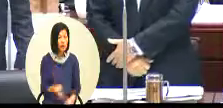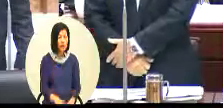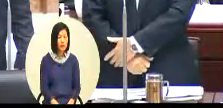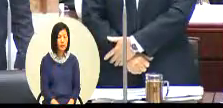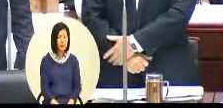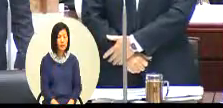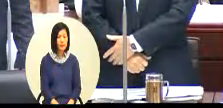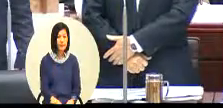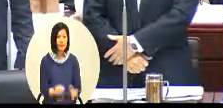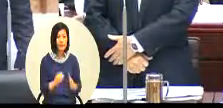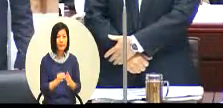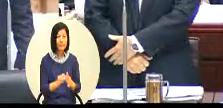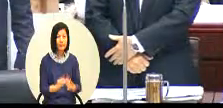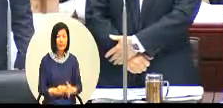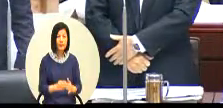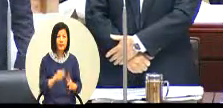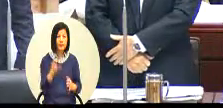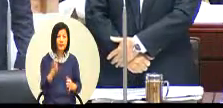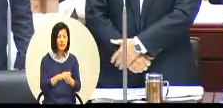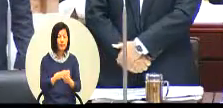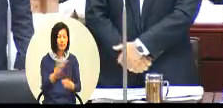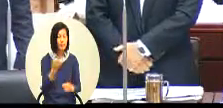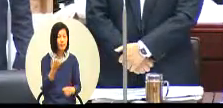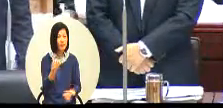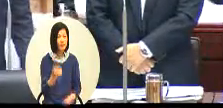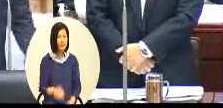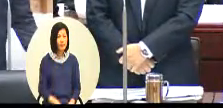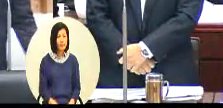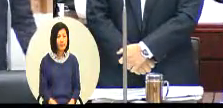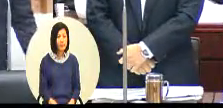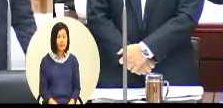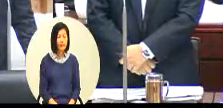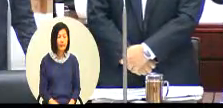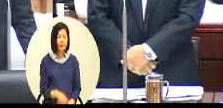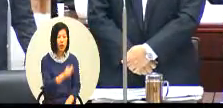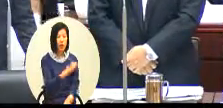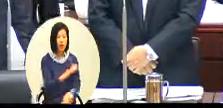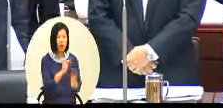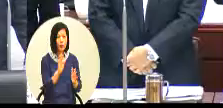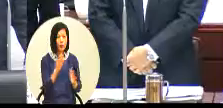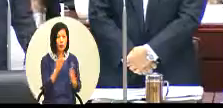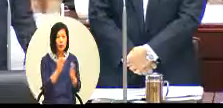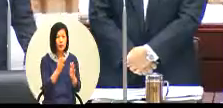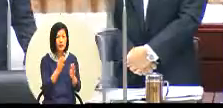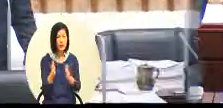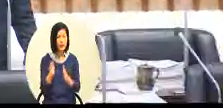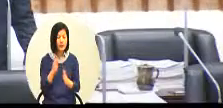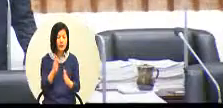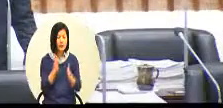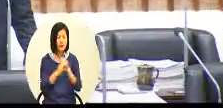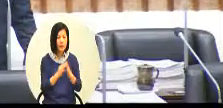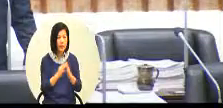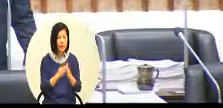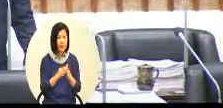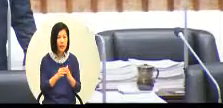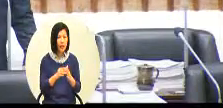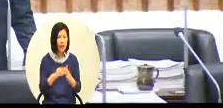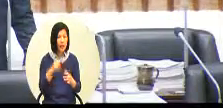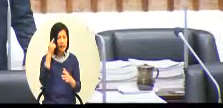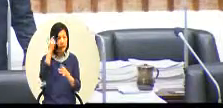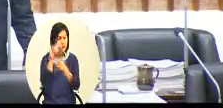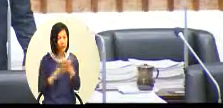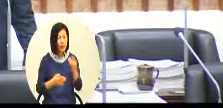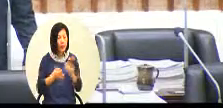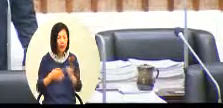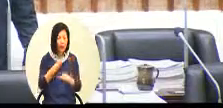局长，补助多少？ 我们护理之家按照他的失能程度，还有他的经